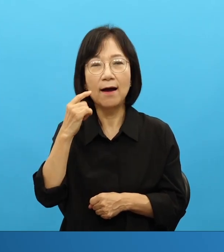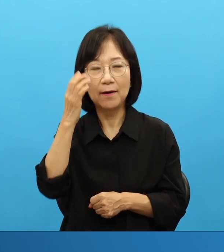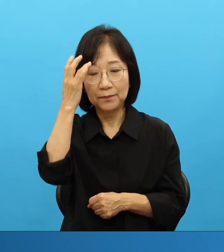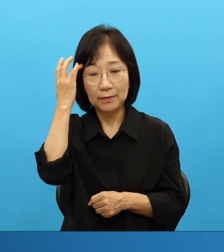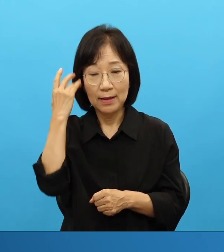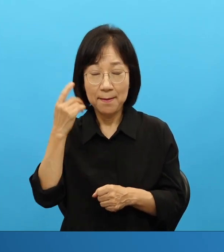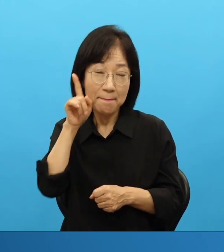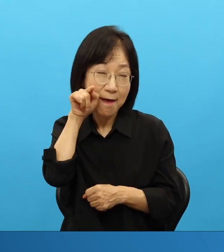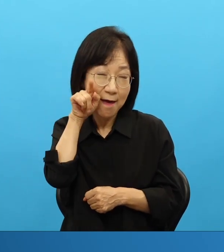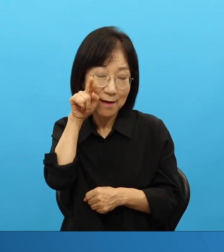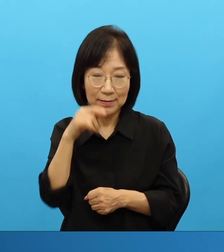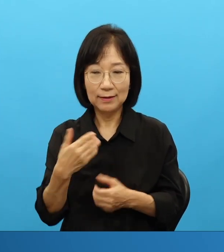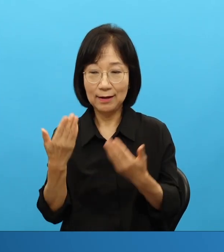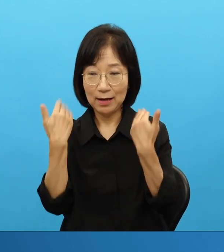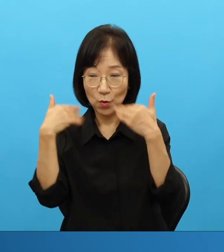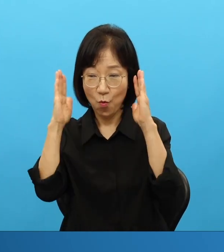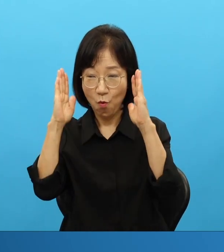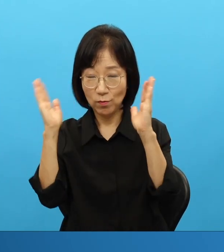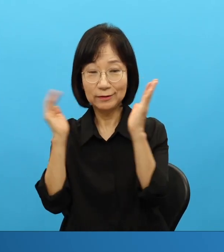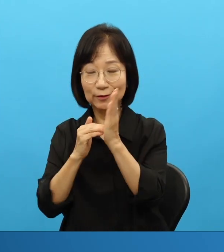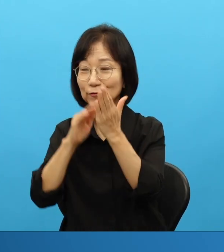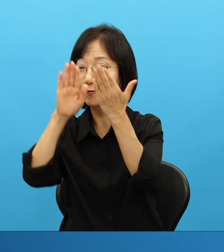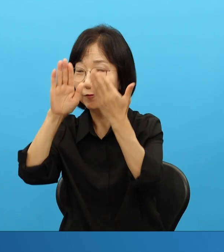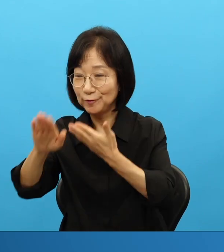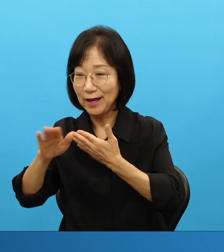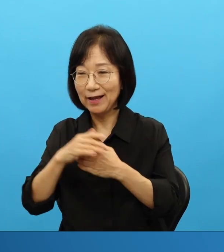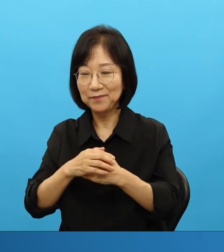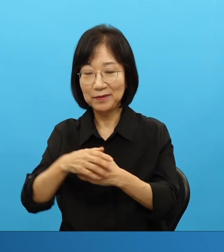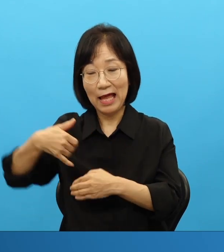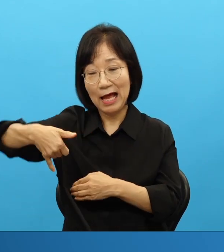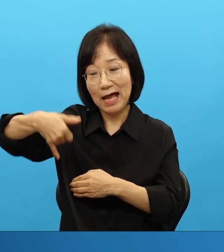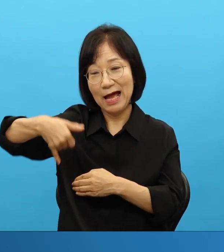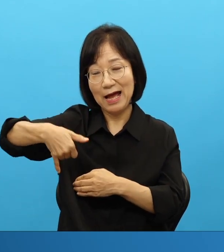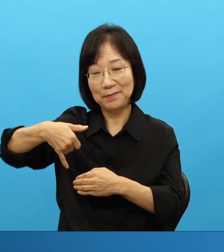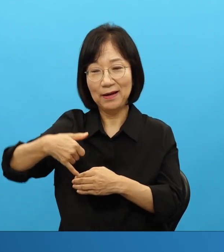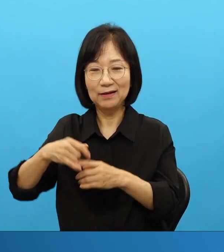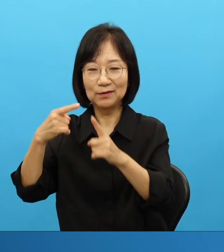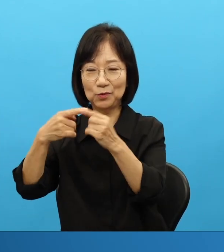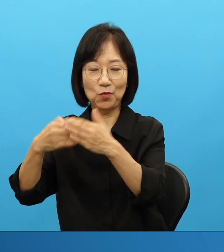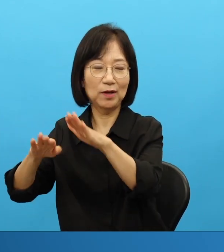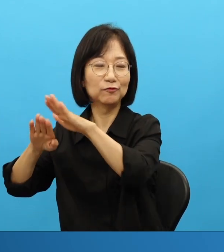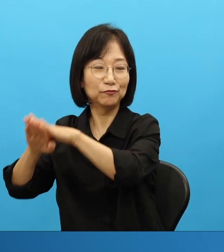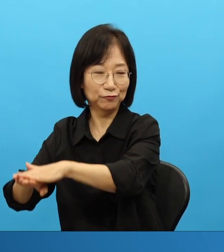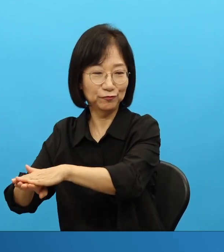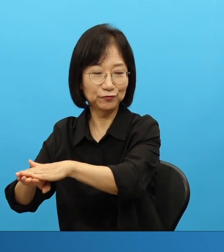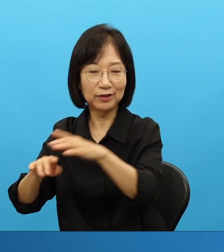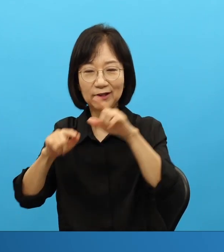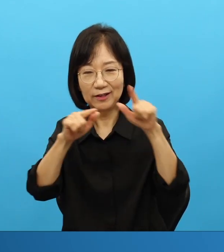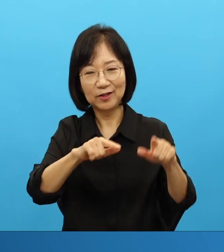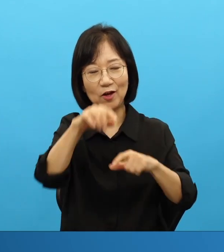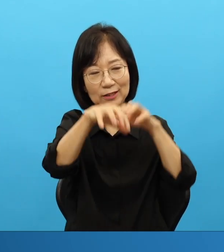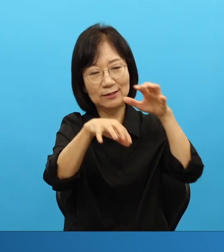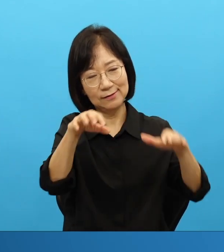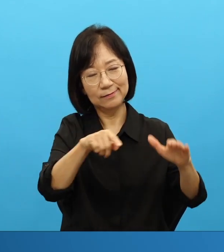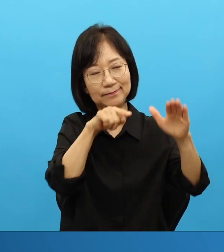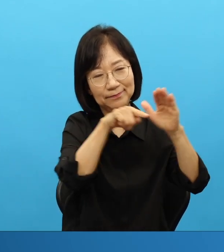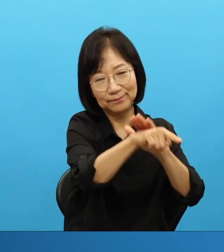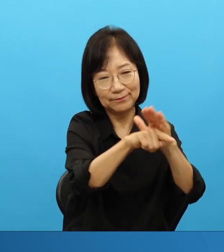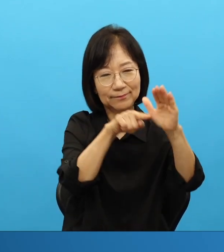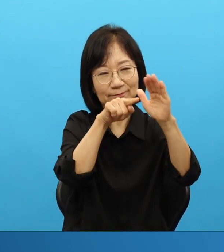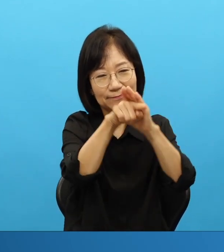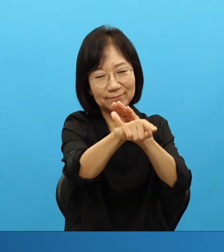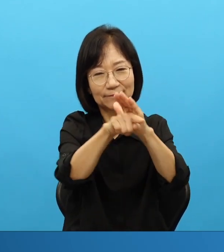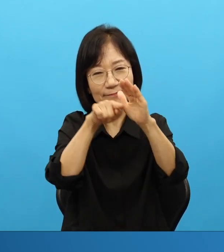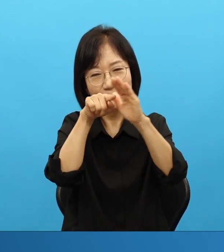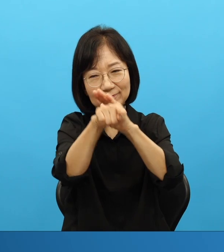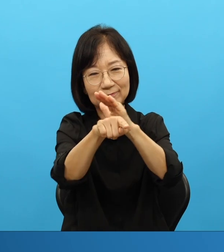와서 가방은 교회에다 놔두고 현장 간 겁니다. Every day I came back from school, I put down my bag at church, and then I went out into the field.